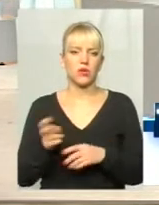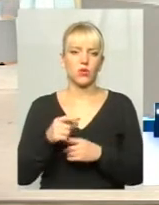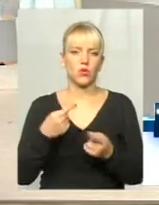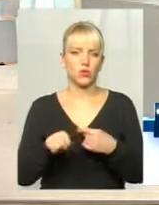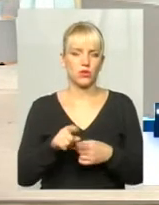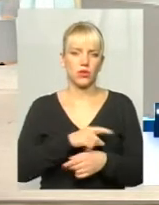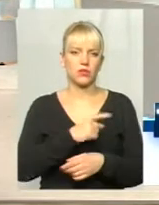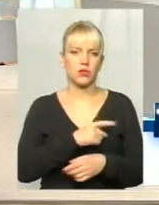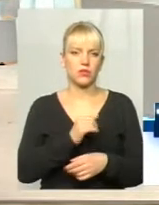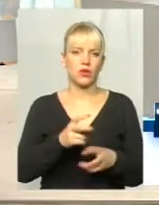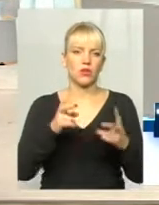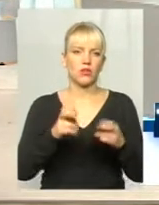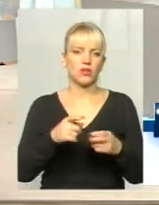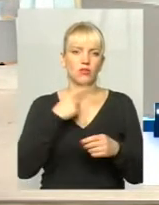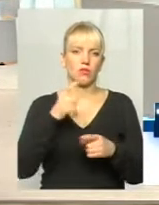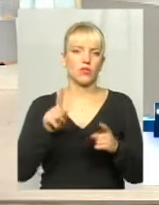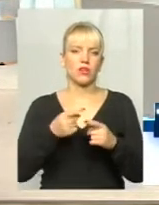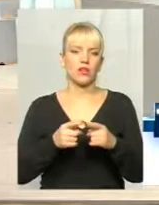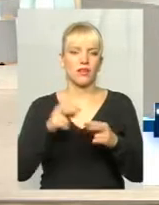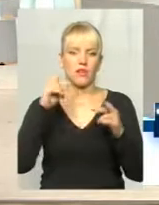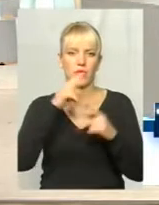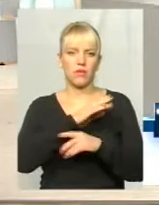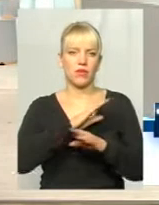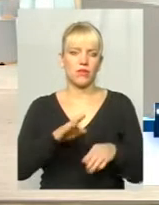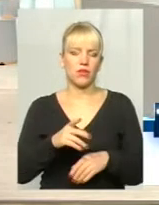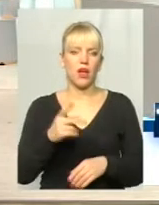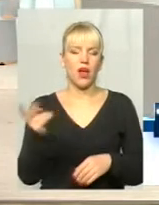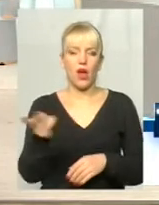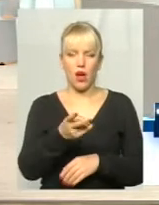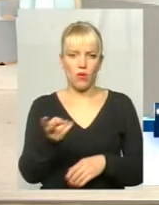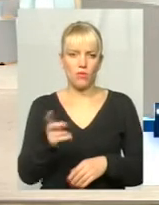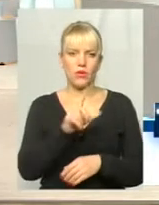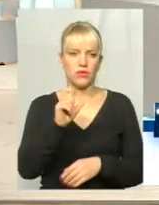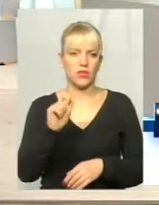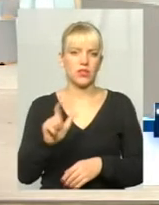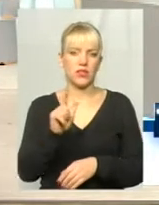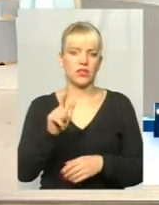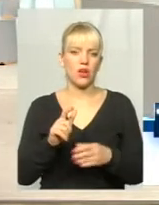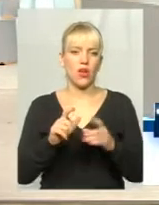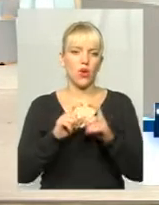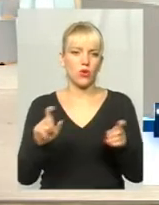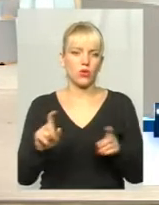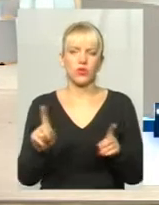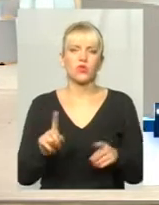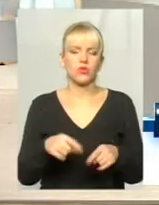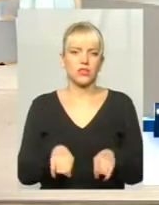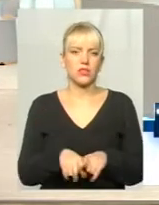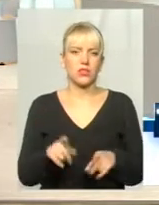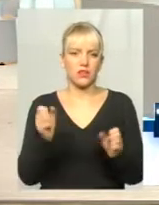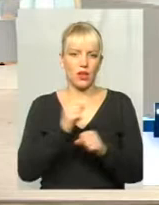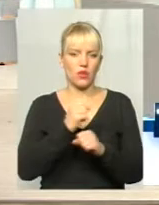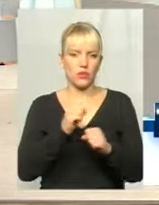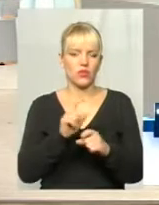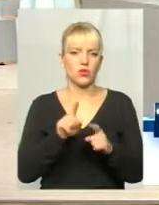майстер і опечатує, бо не так зроблено, обидва газконтори. Що це за ерунда? Чи що половина могу дати, чи я не можу зрозуміти, що це